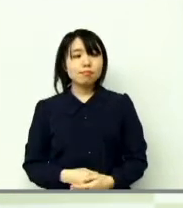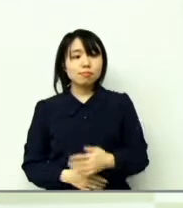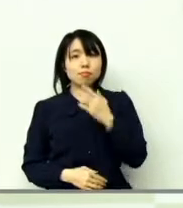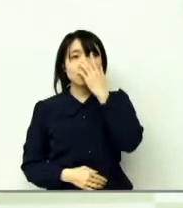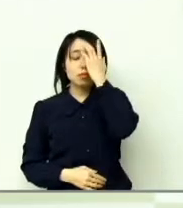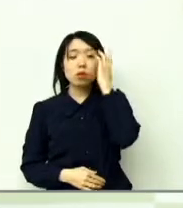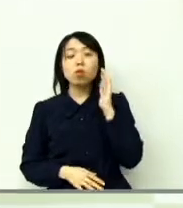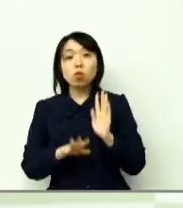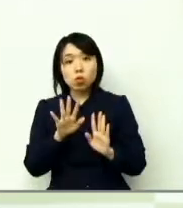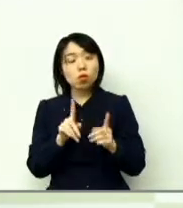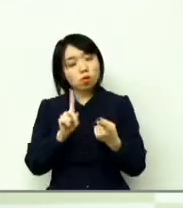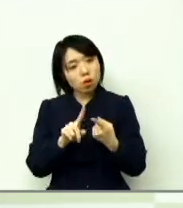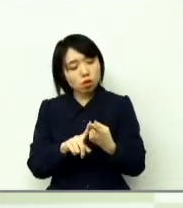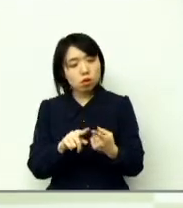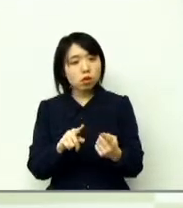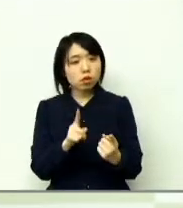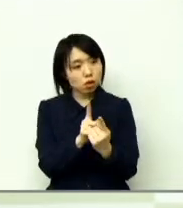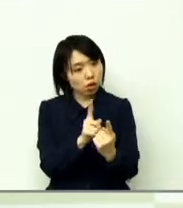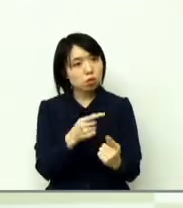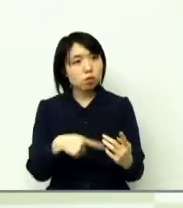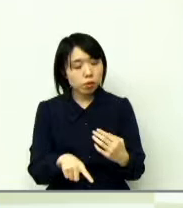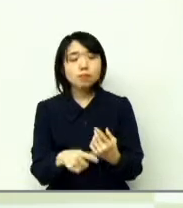そうですね。